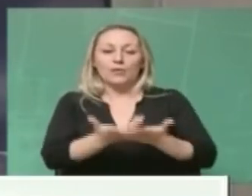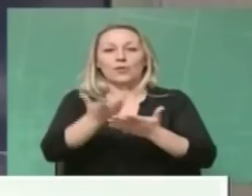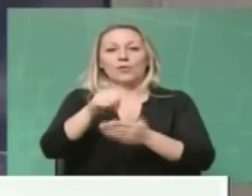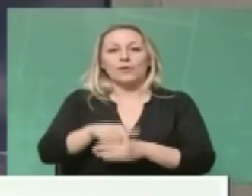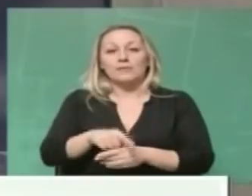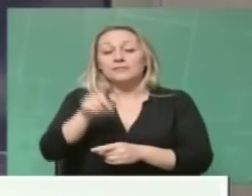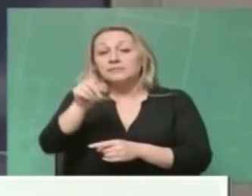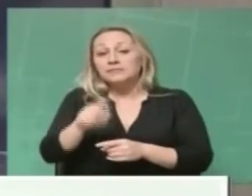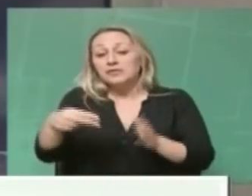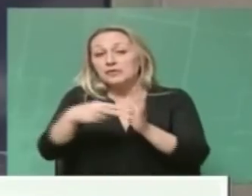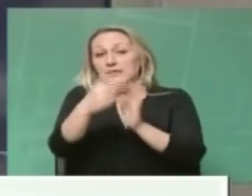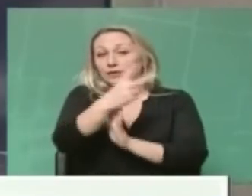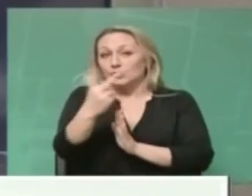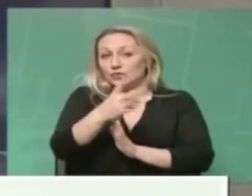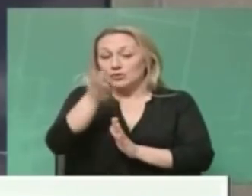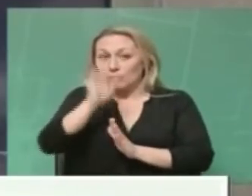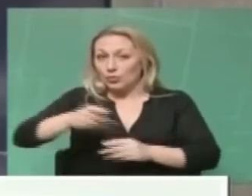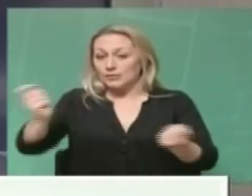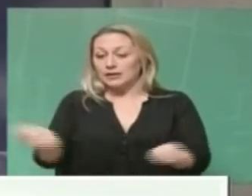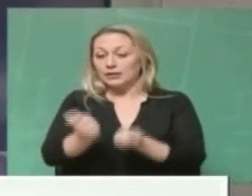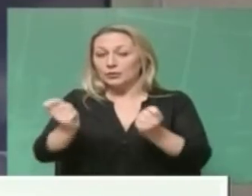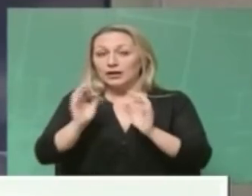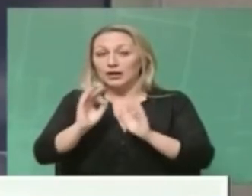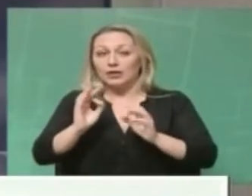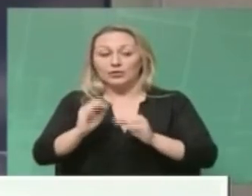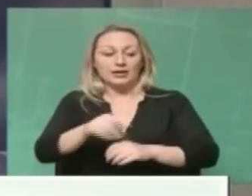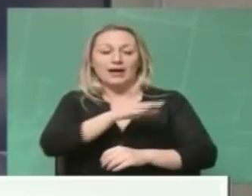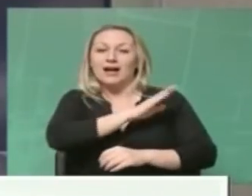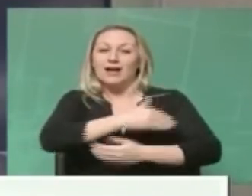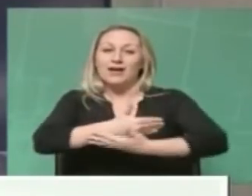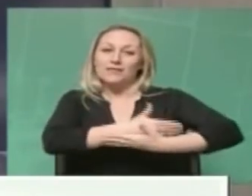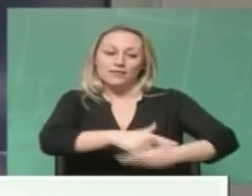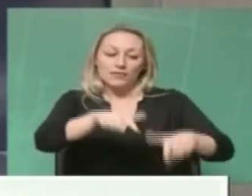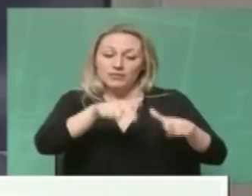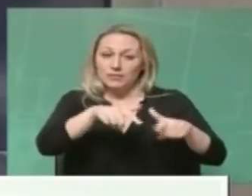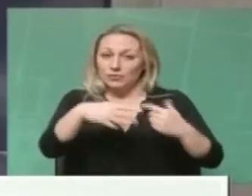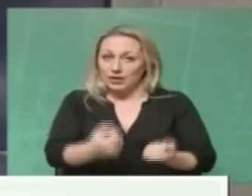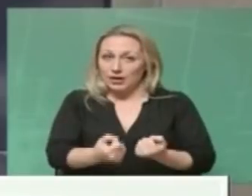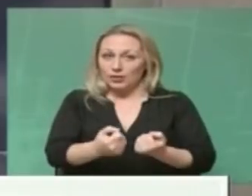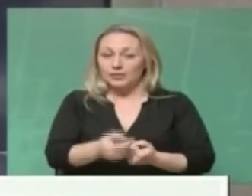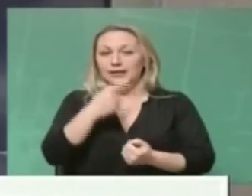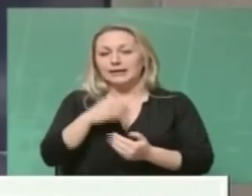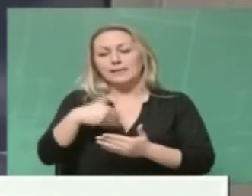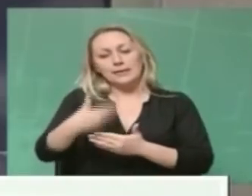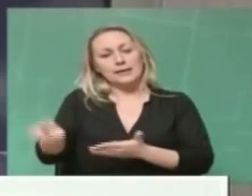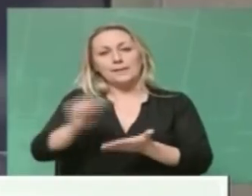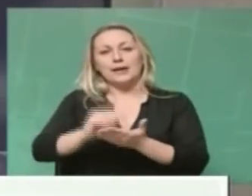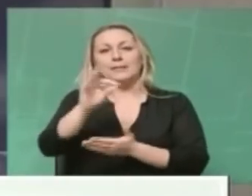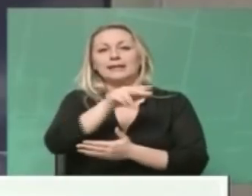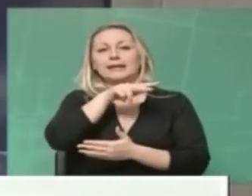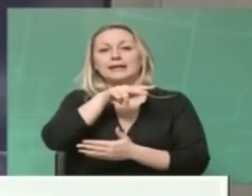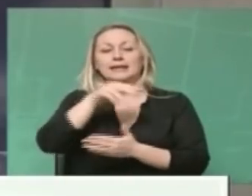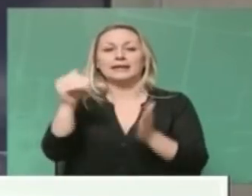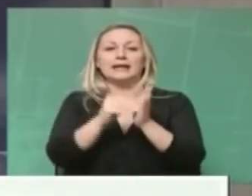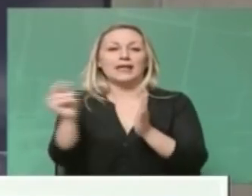το 2022 να λειτουργούμε βρεφονηπιακούς. Θα αναφερθώ μετά στα 50 χιλιάρικα που συζητήσαμε την προηγούμενη φορά. Αλλά αυτά